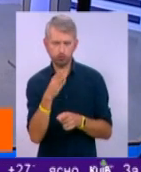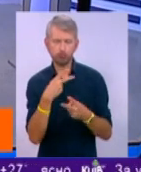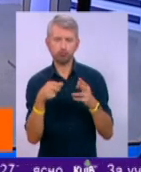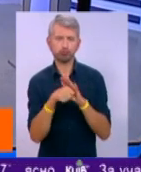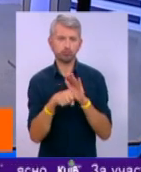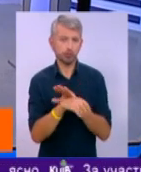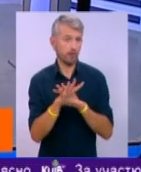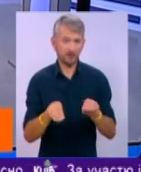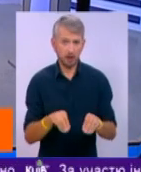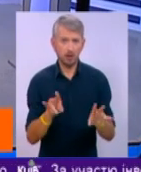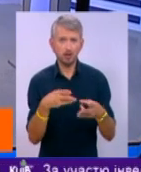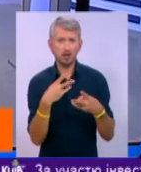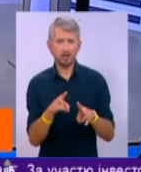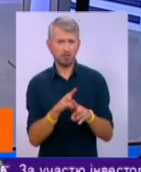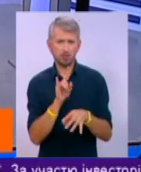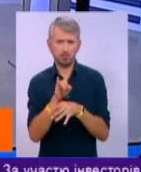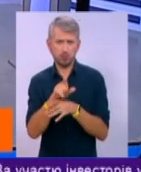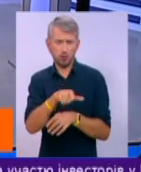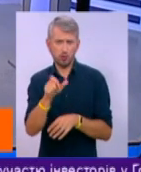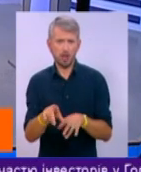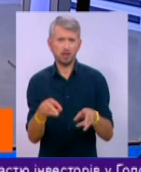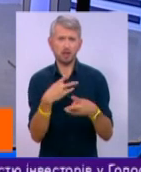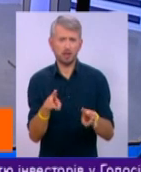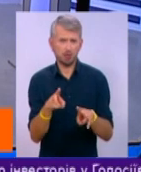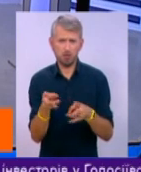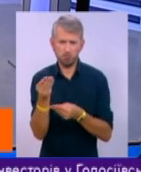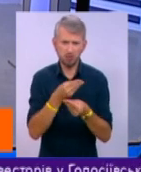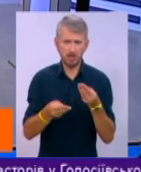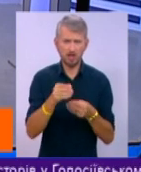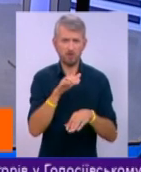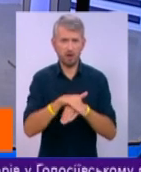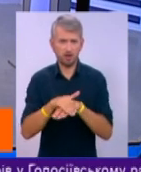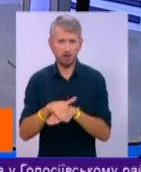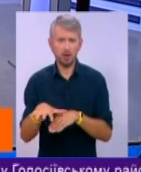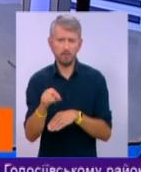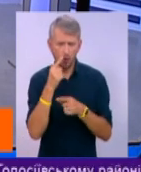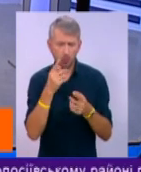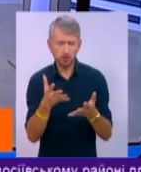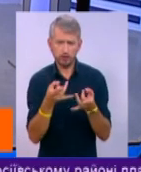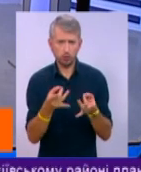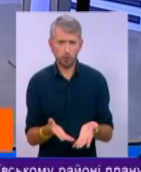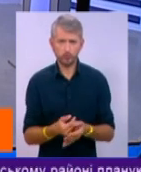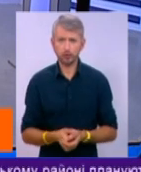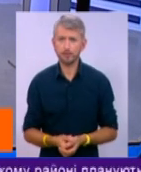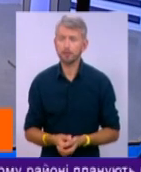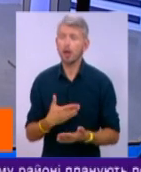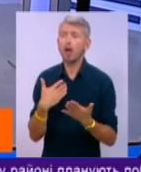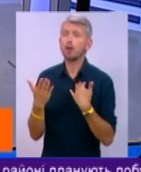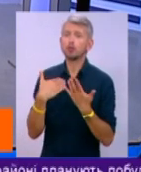Ось і все. І не треба вводити людей в оману. І не треба підміняти факти. Все досить очевидно, все просто. А